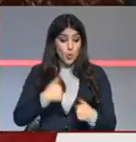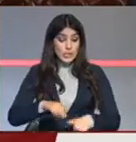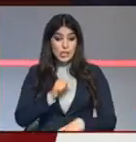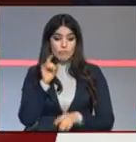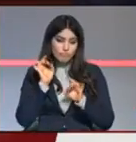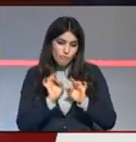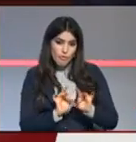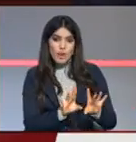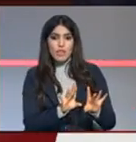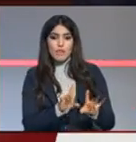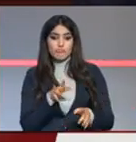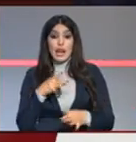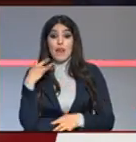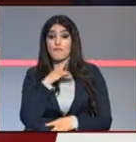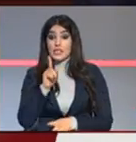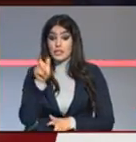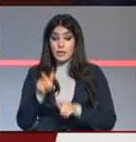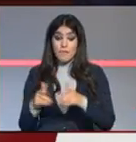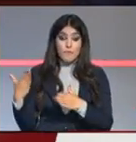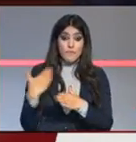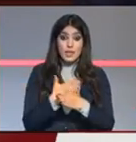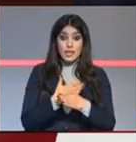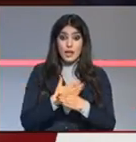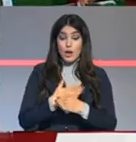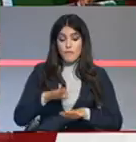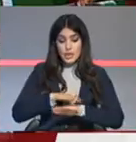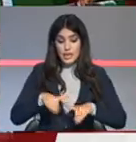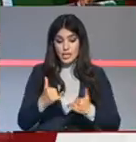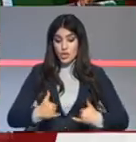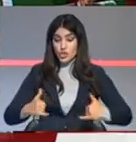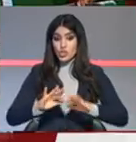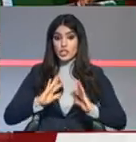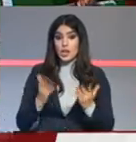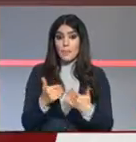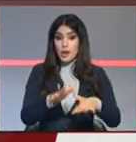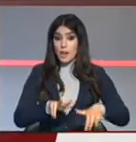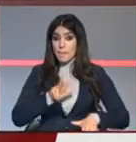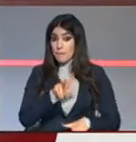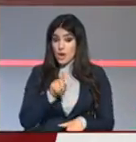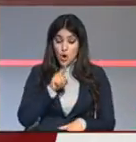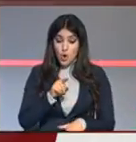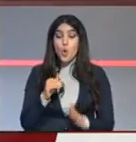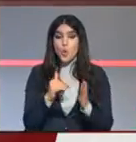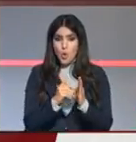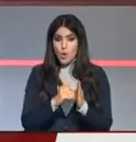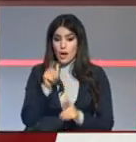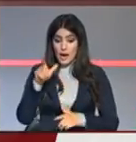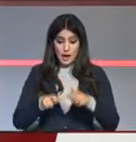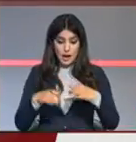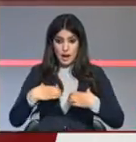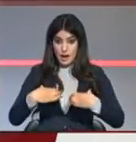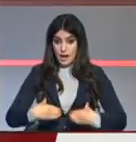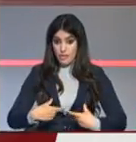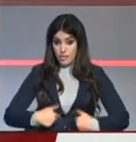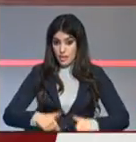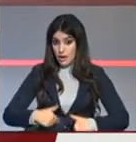هشام المشيشي في رده على مداخلات النواب في نهاية الجلسة العامة للبرلمان، مشددا على أن أعضاء الفريق